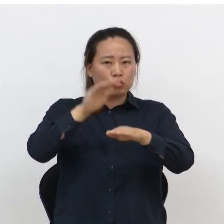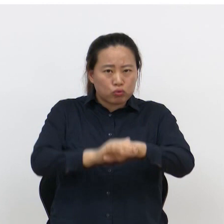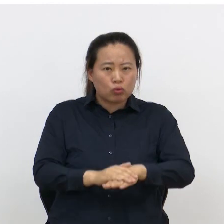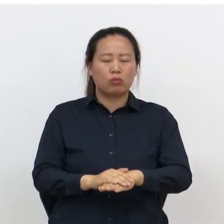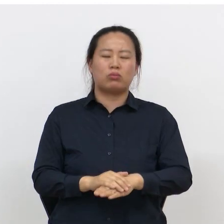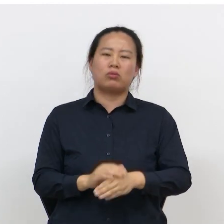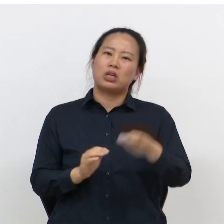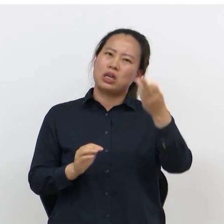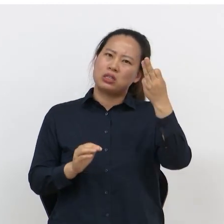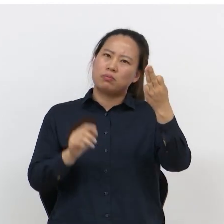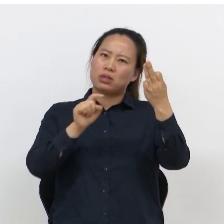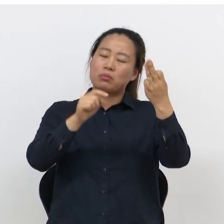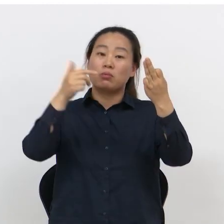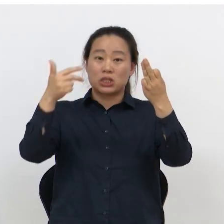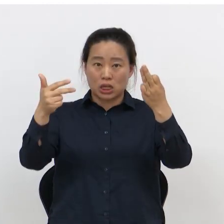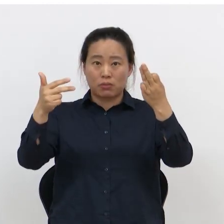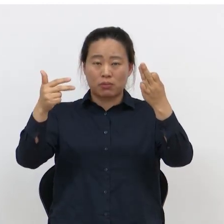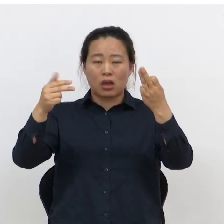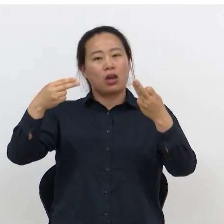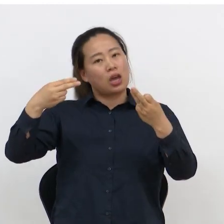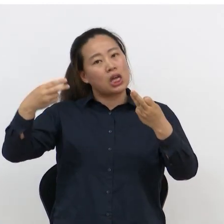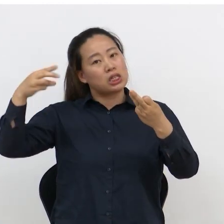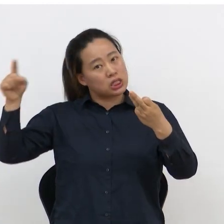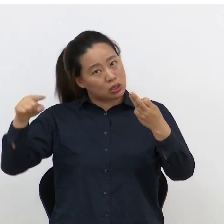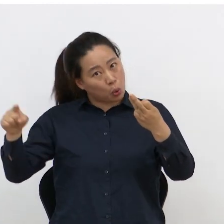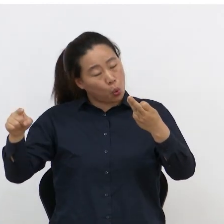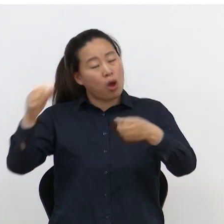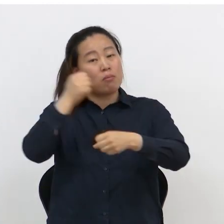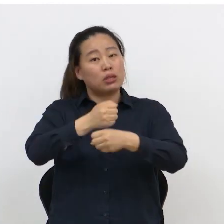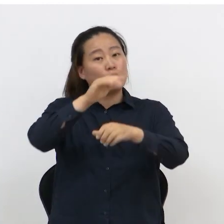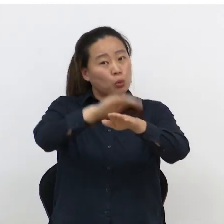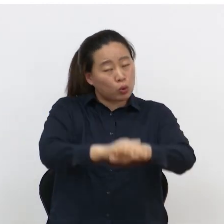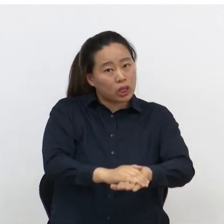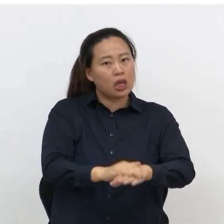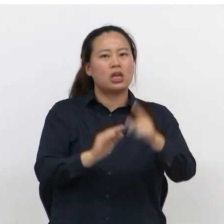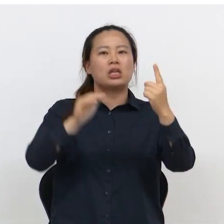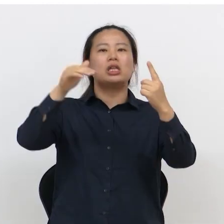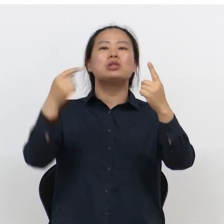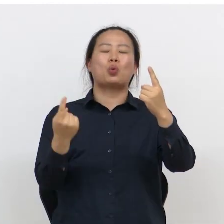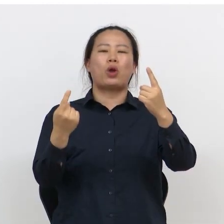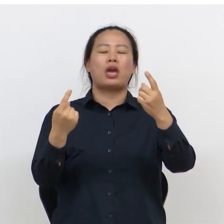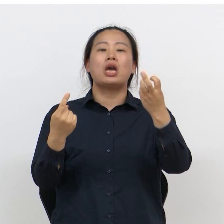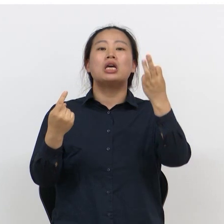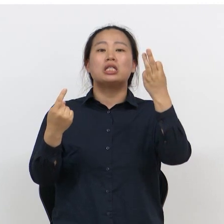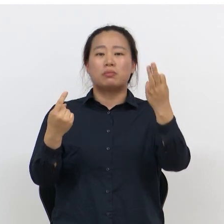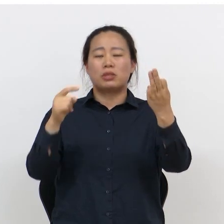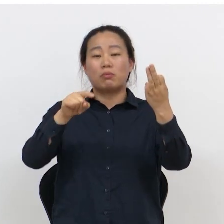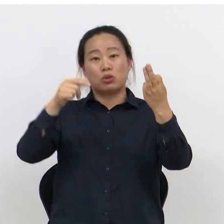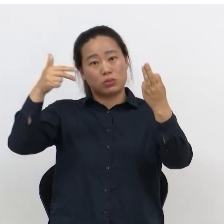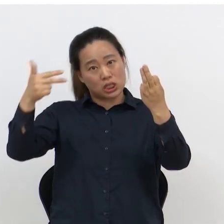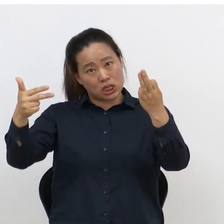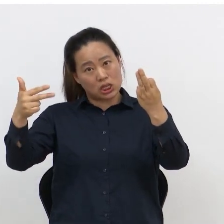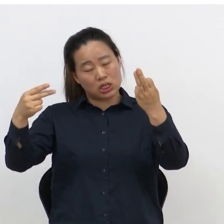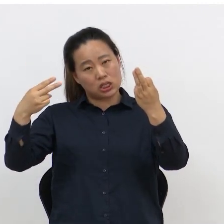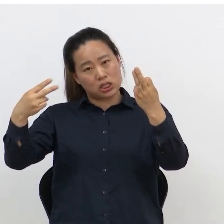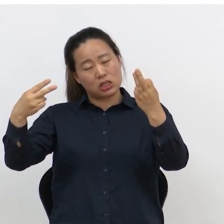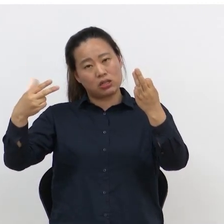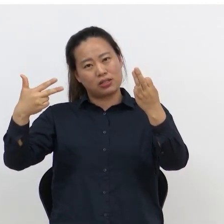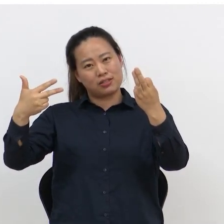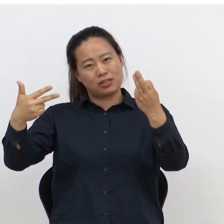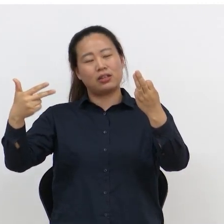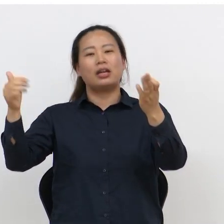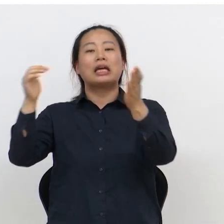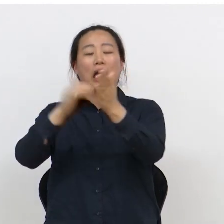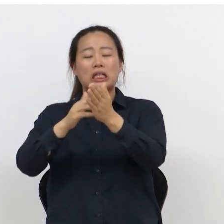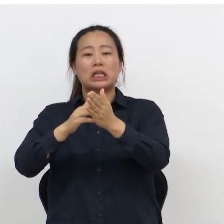지금 13.7Hz로 세팅을 해놨는데 그러면은 1초에 이 줄은 13.7회 진동하도록 되어